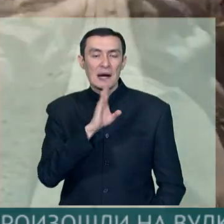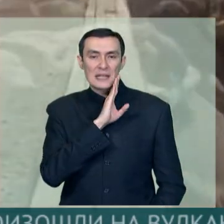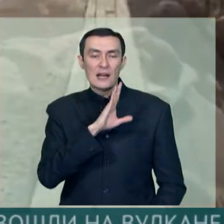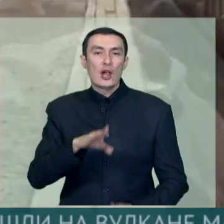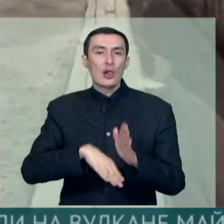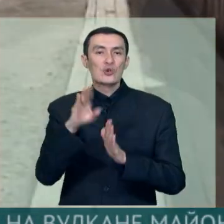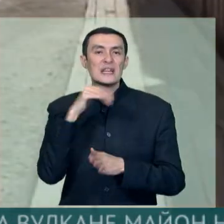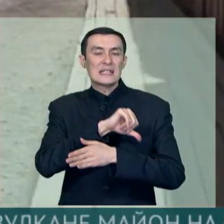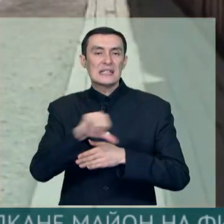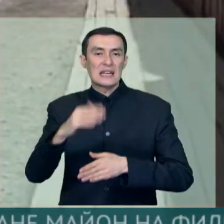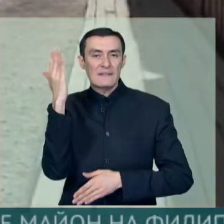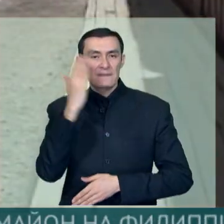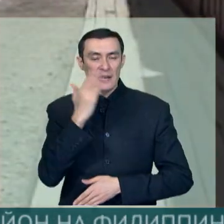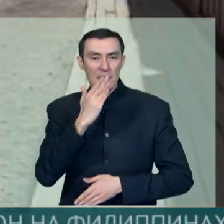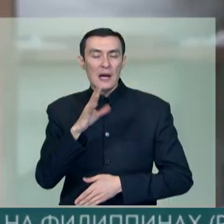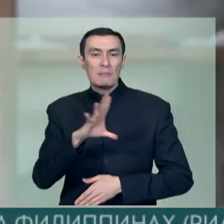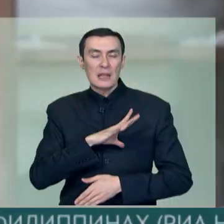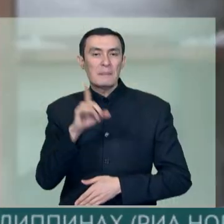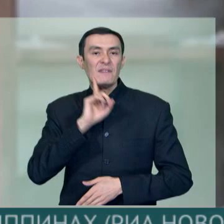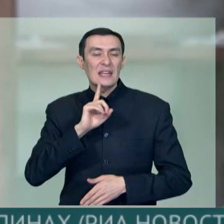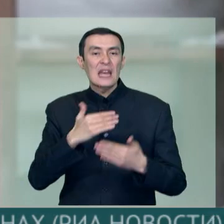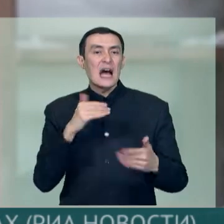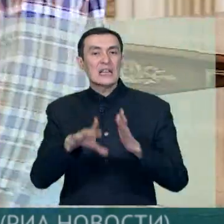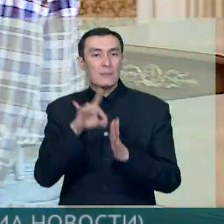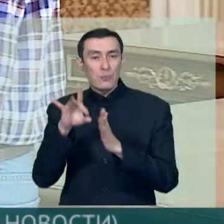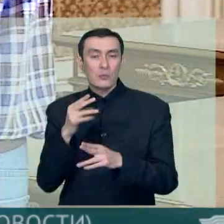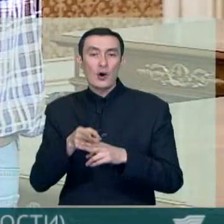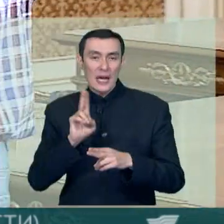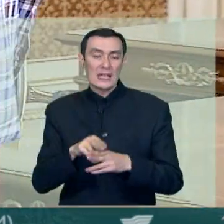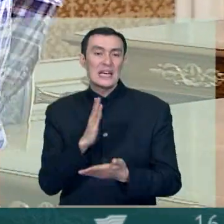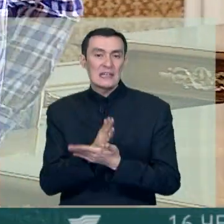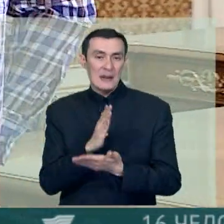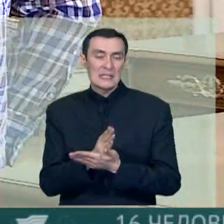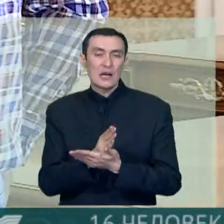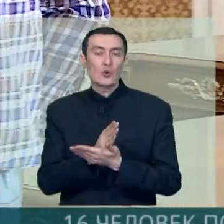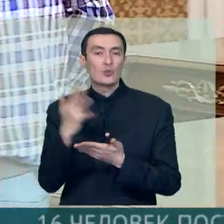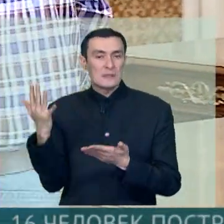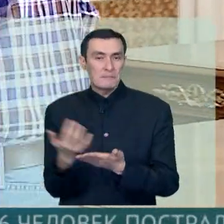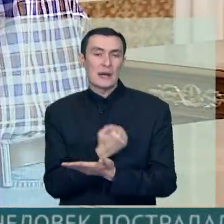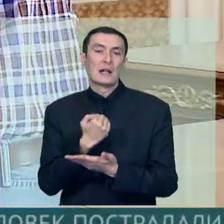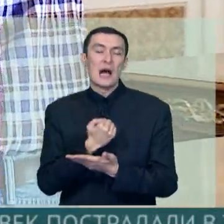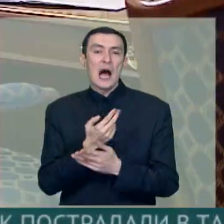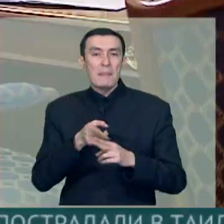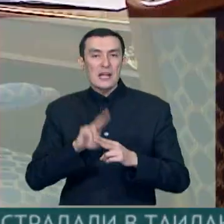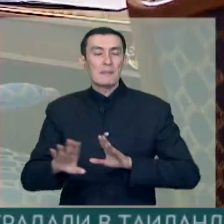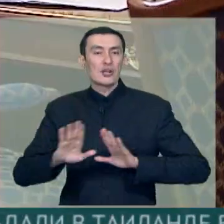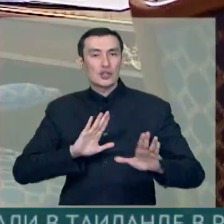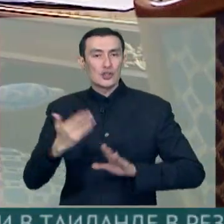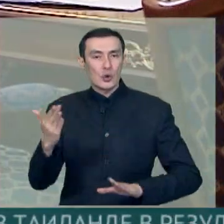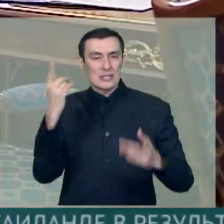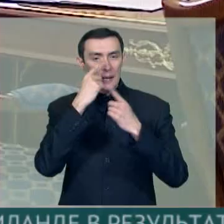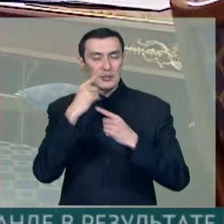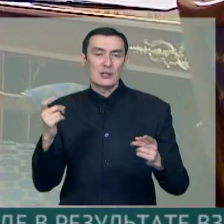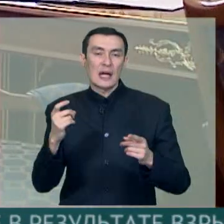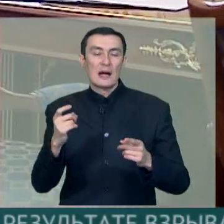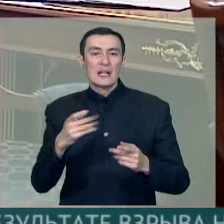номинации «Лучший иностранный фильм», прошла предварительный отбор, что само по себе можно рассматривать как успех. Об этом режиссер сообщил